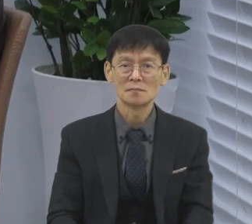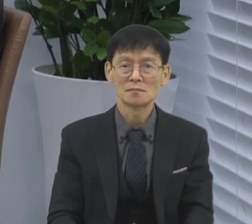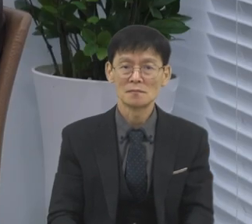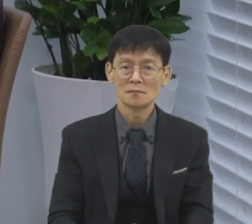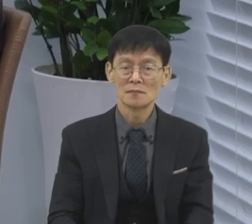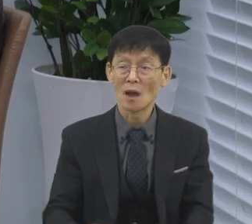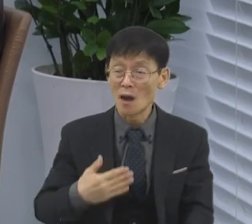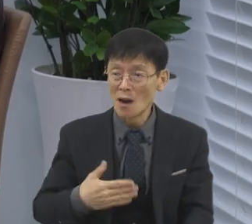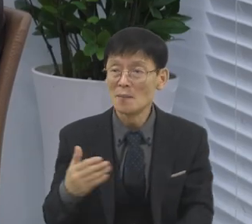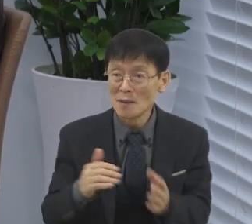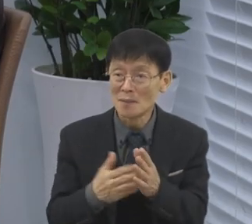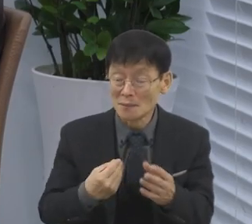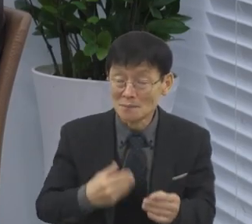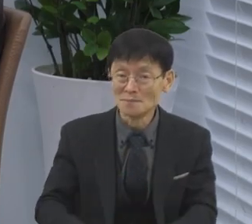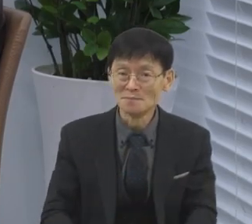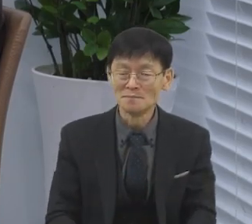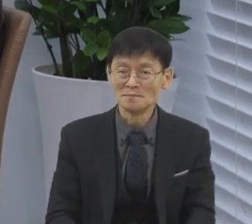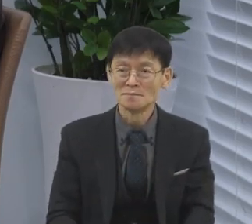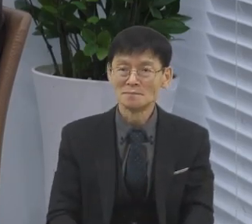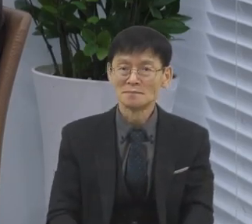잠깐만요. 예, 알겠습니다.